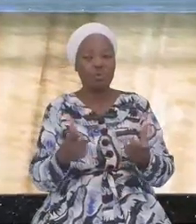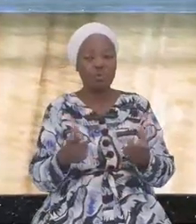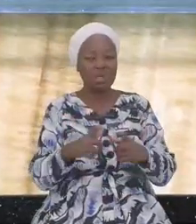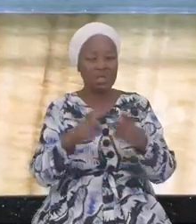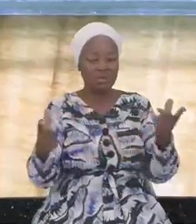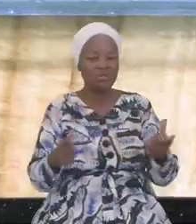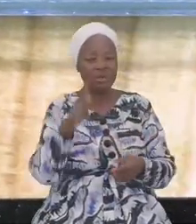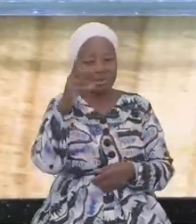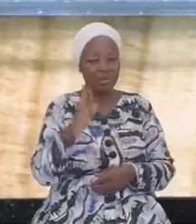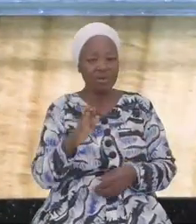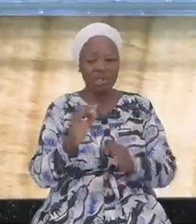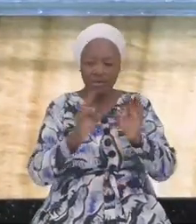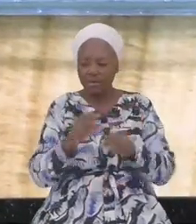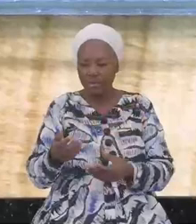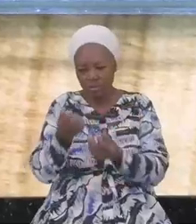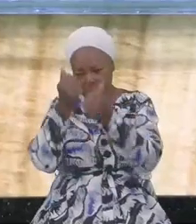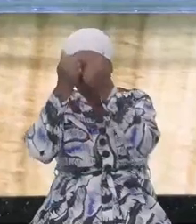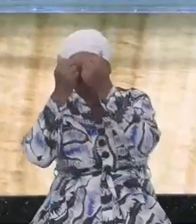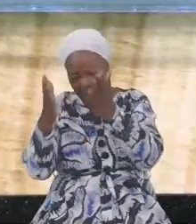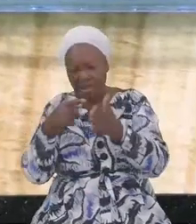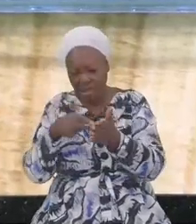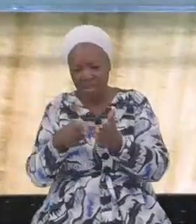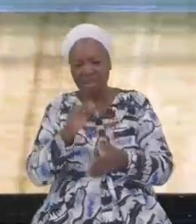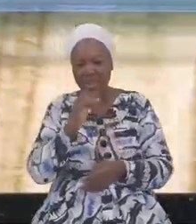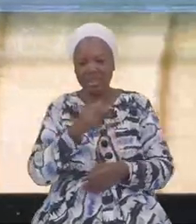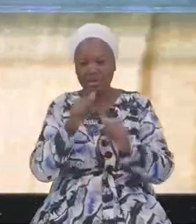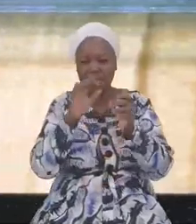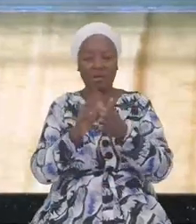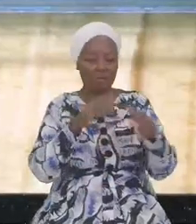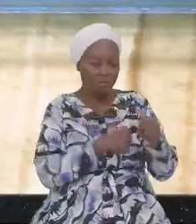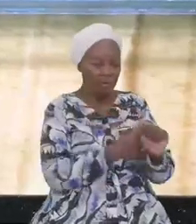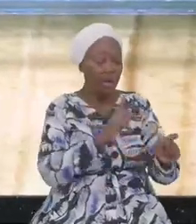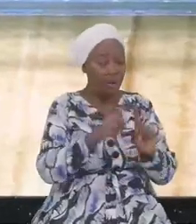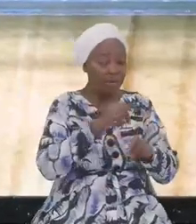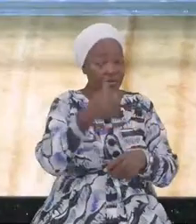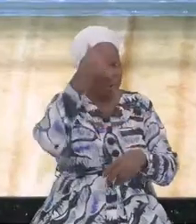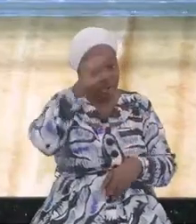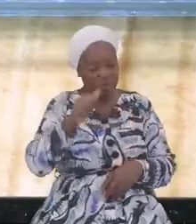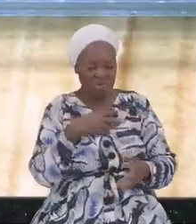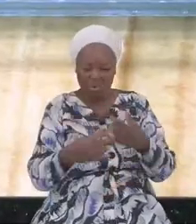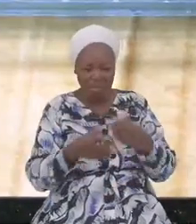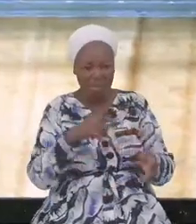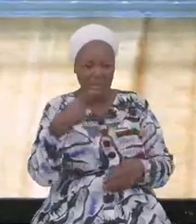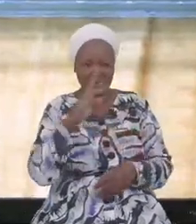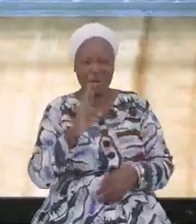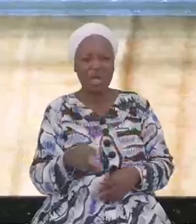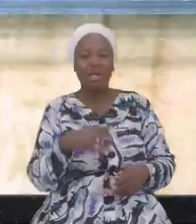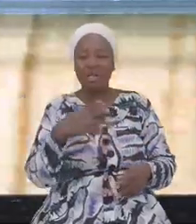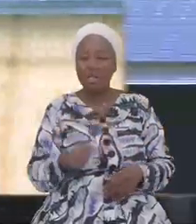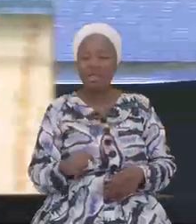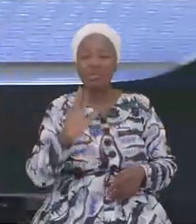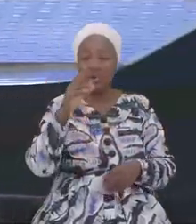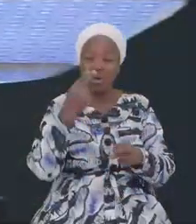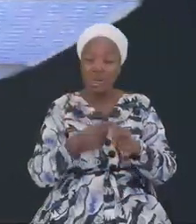vous l'obéissez, il est équilibré. Voici les bénédictions qui vous suivront si vous obéissez. Si vous désobéissez, peu importe qui vous êtes, votre nom,